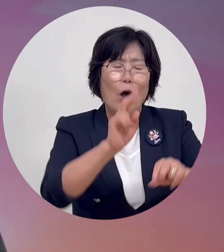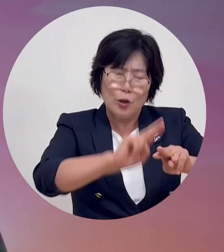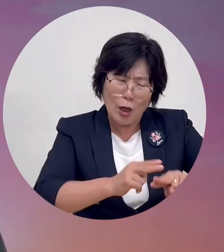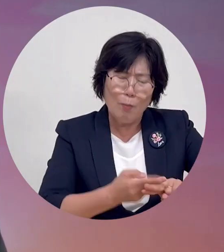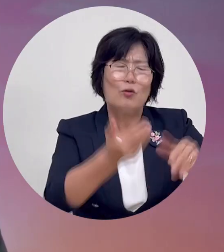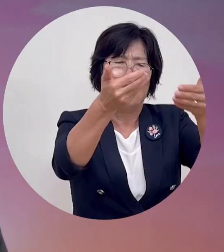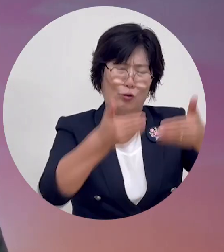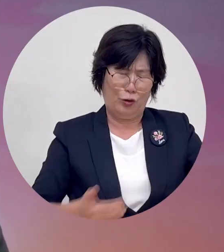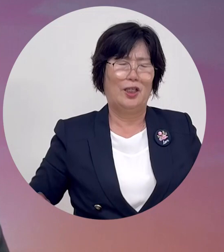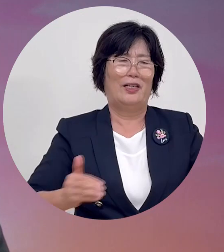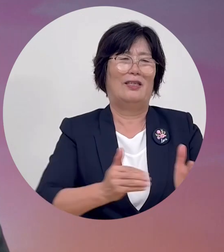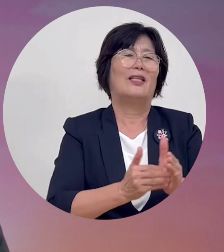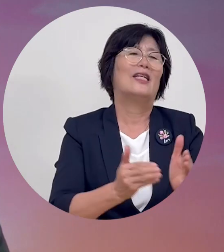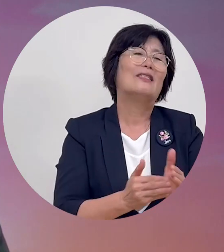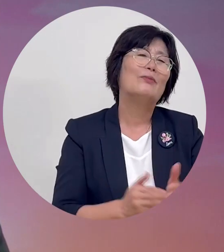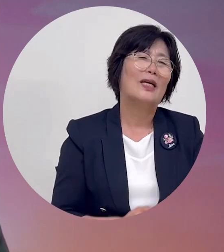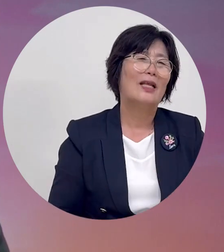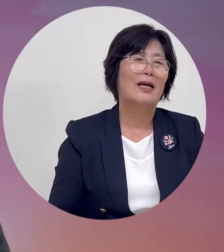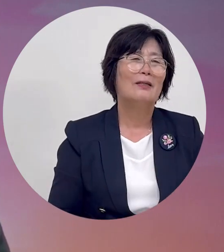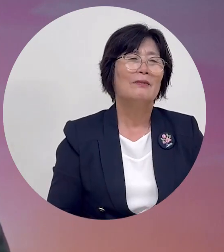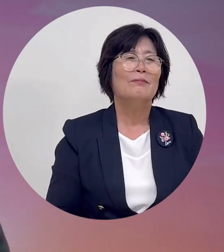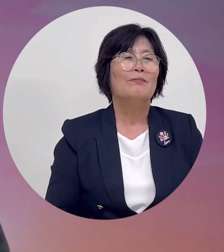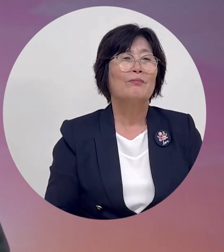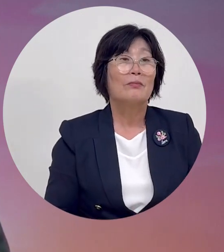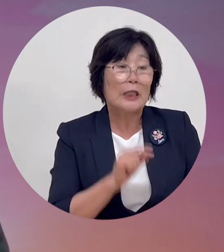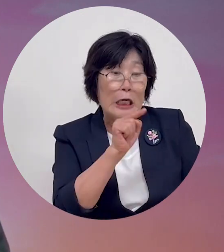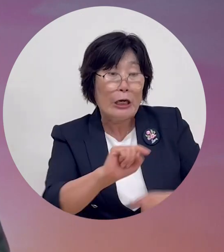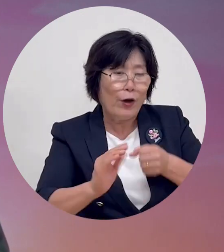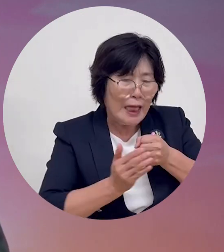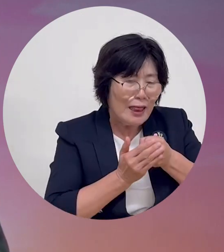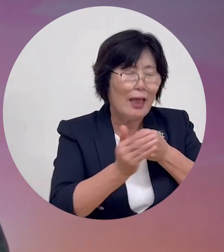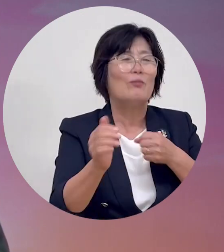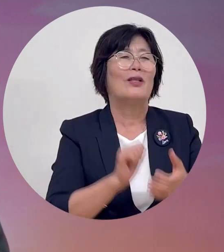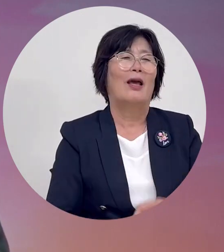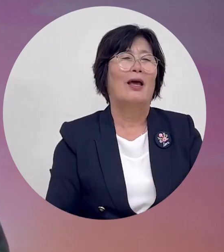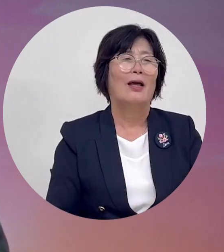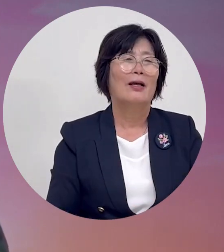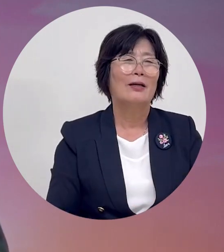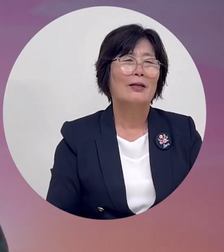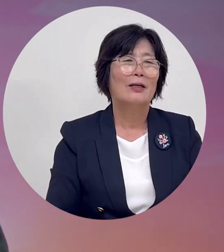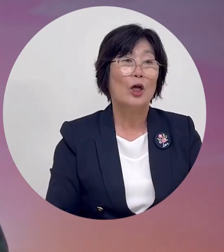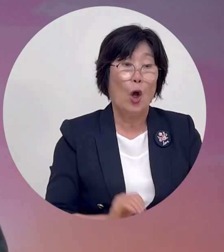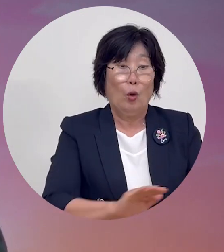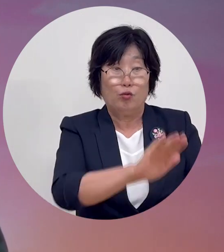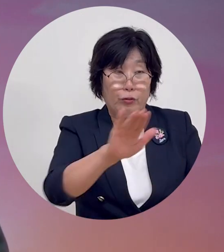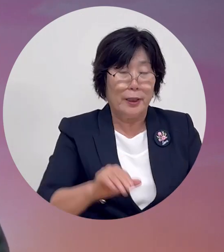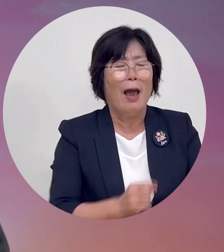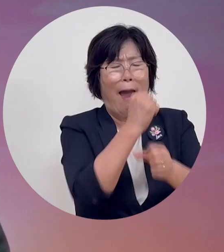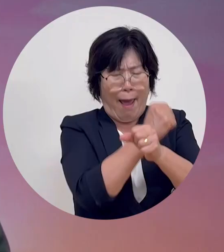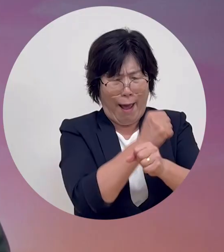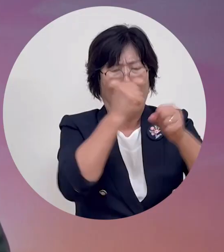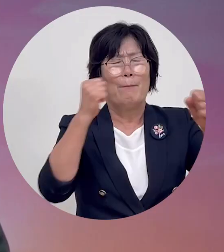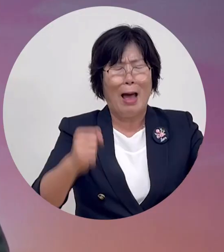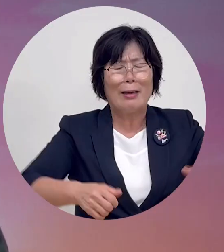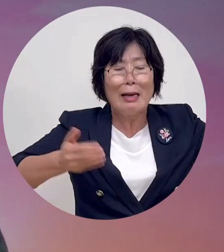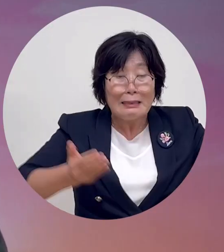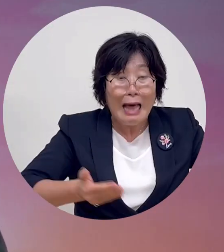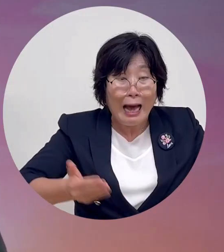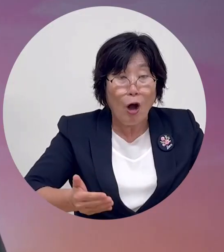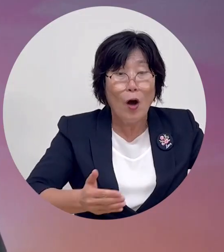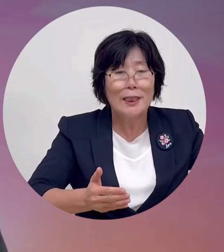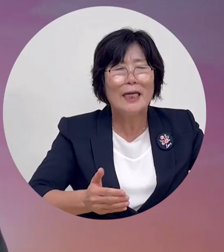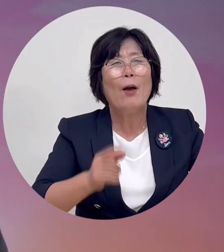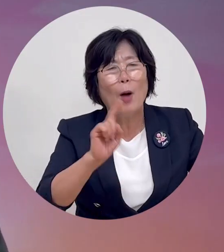주셨어요? 주셨어요. 그게 우리가 해방의 사건이 은혜예요,